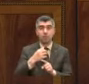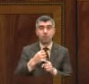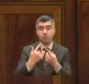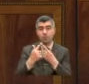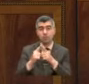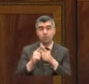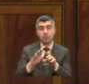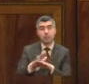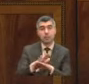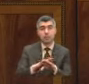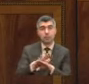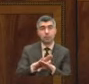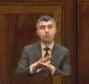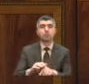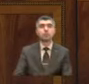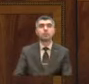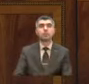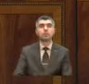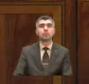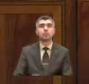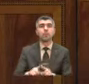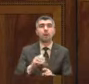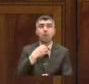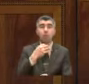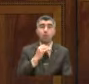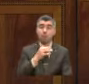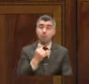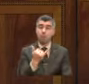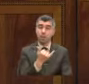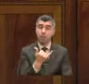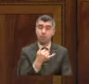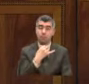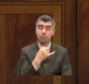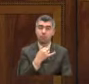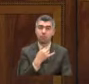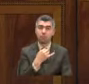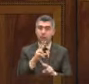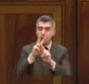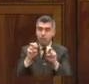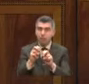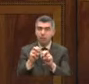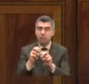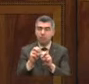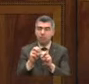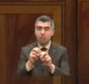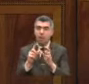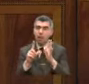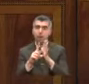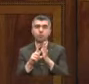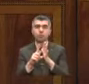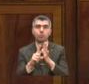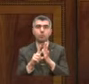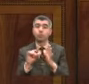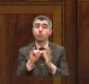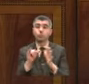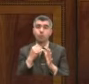كنعتذر سيد النائب المحترم، الدور ديالها الرئيسي هو التشريع والمراقبه، والا باش غتمشى البلاد